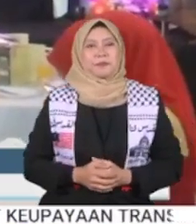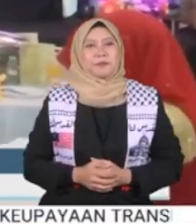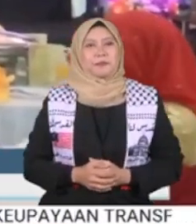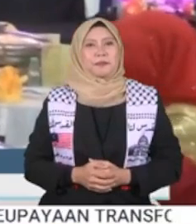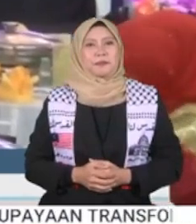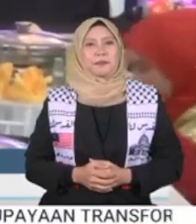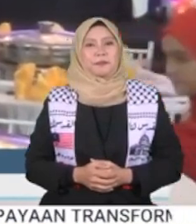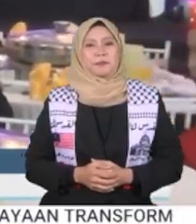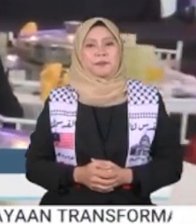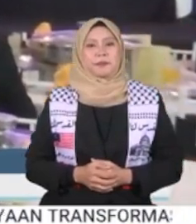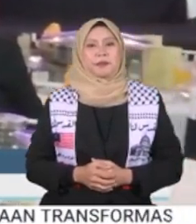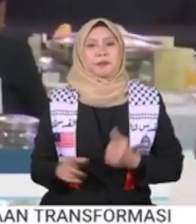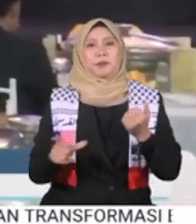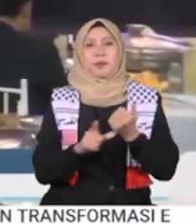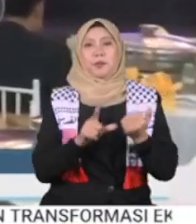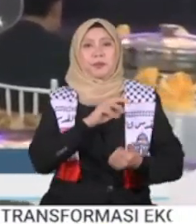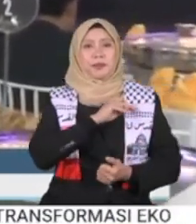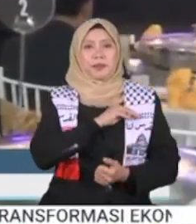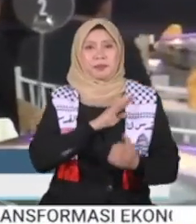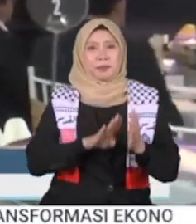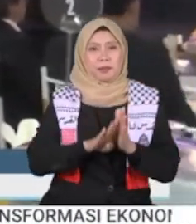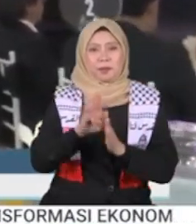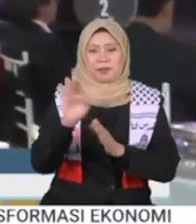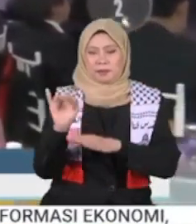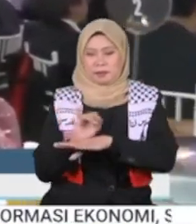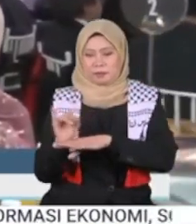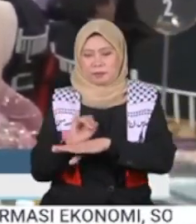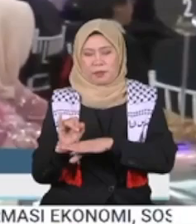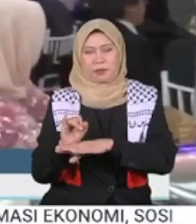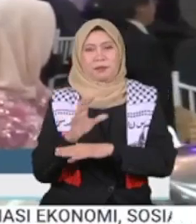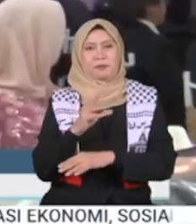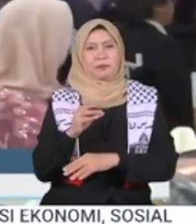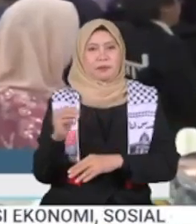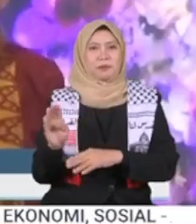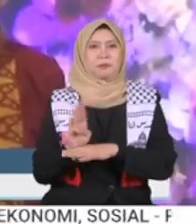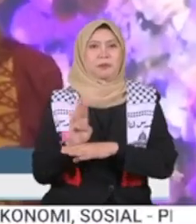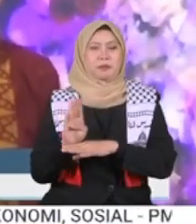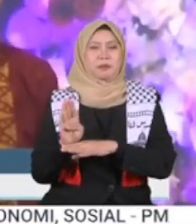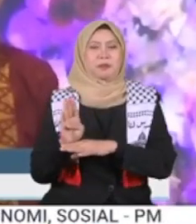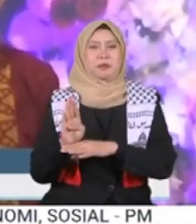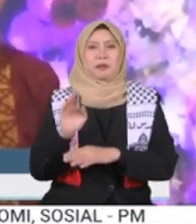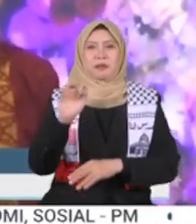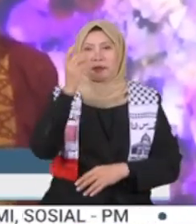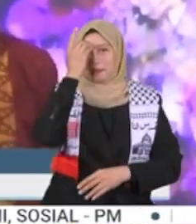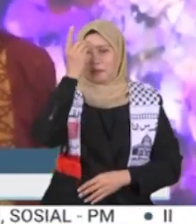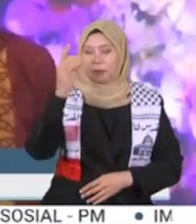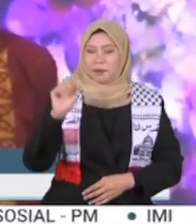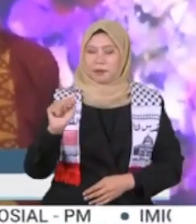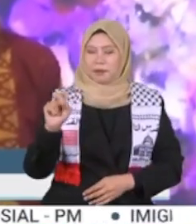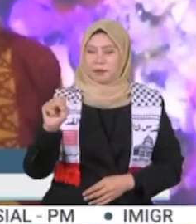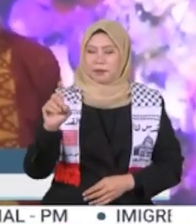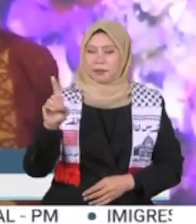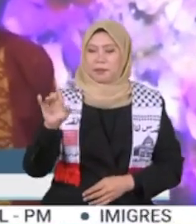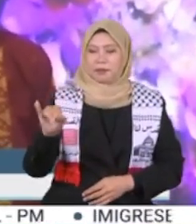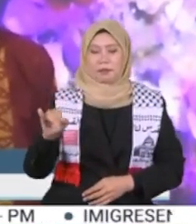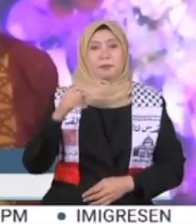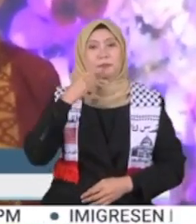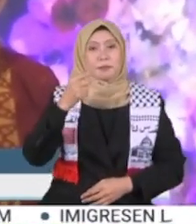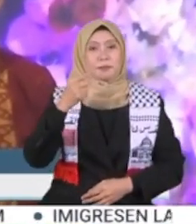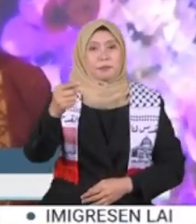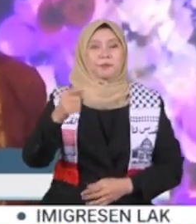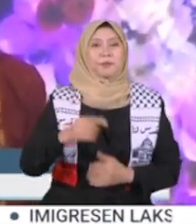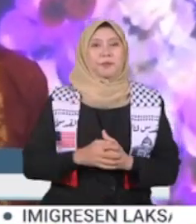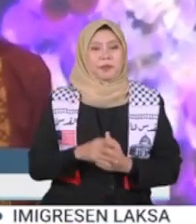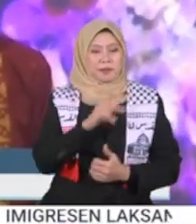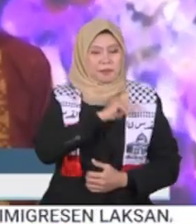mereka pembantu menteri pembangunan Perindustrian dan keusahawanan andoh Berk